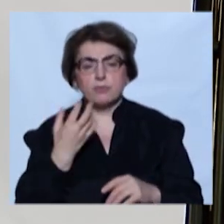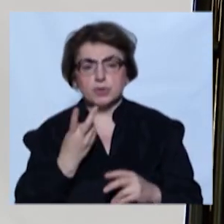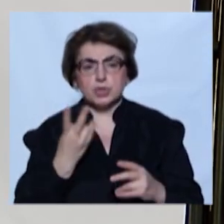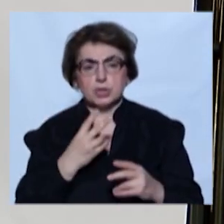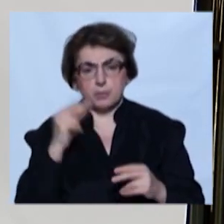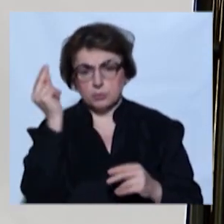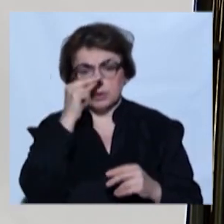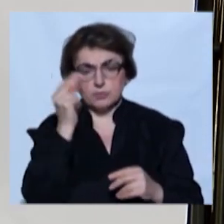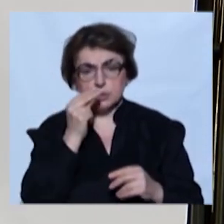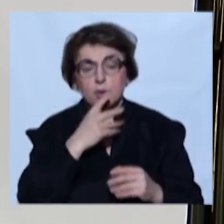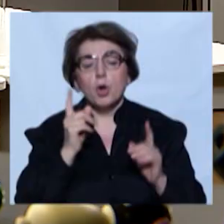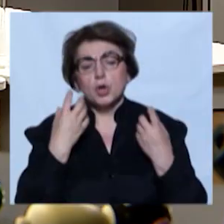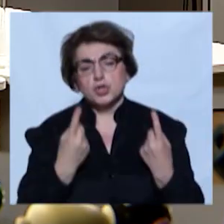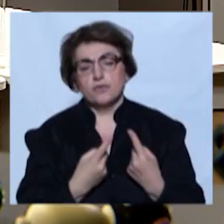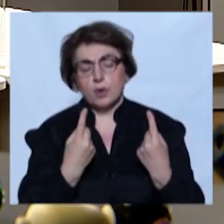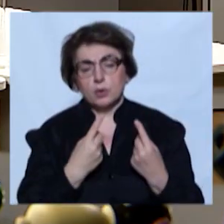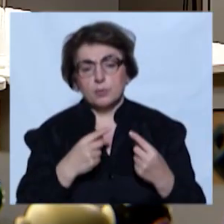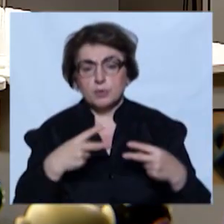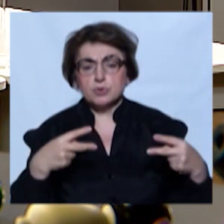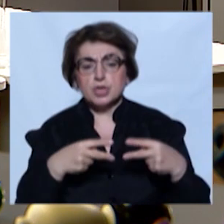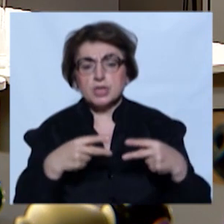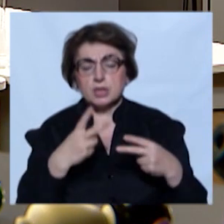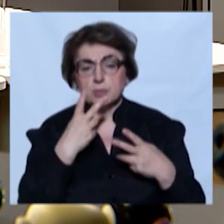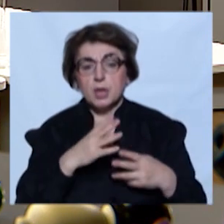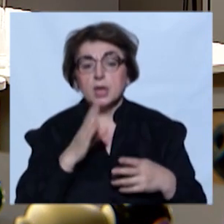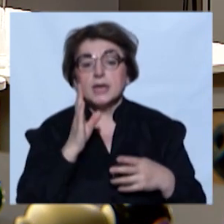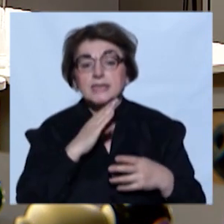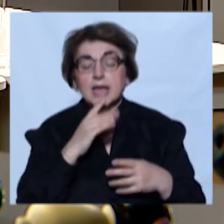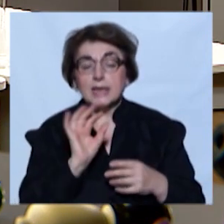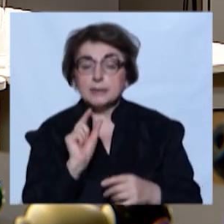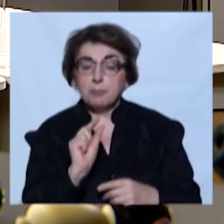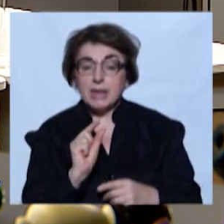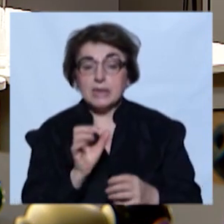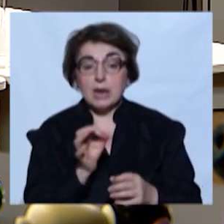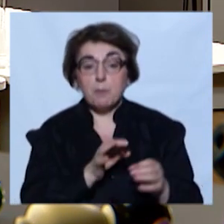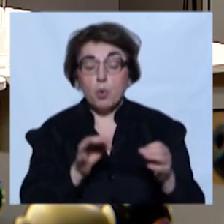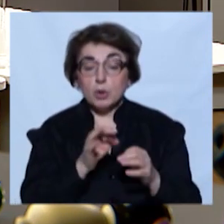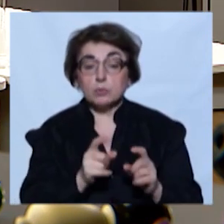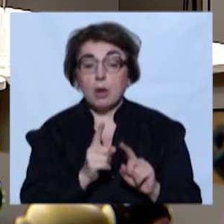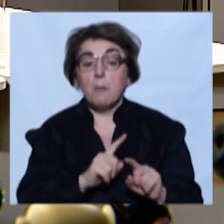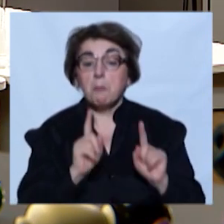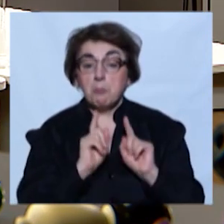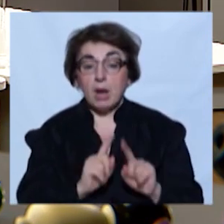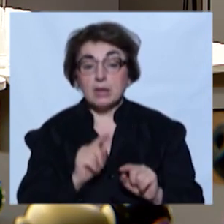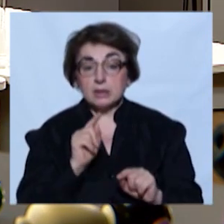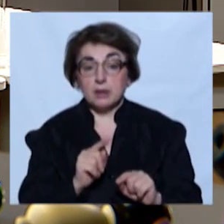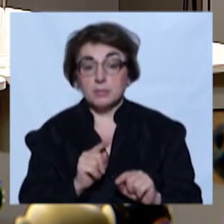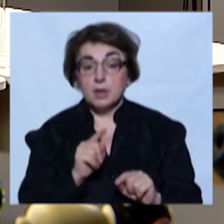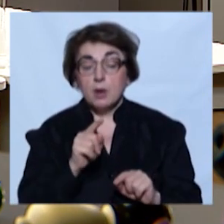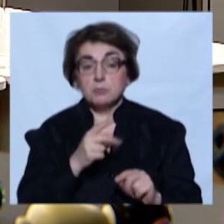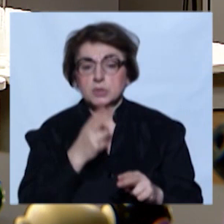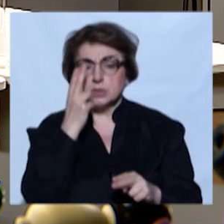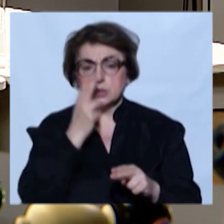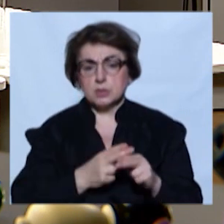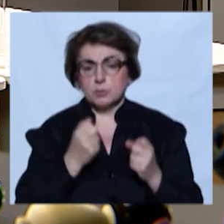უბრალოდ შესადარებლად დაგიწერე. ანუ წყალი პატარა მოლეკულა, მაგრამ მიუხედავად ამისა, მისი